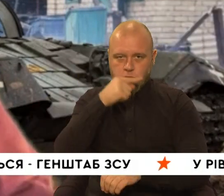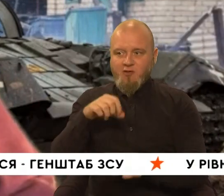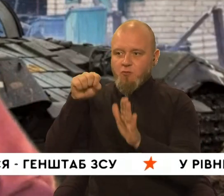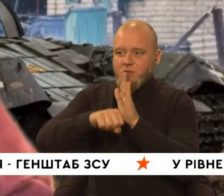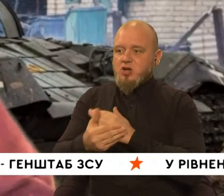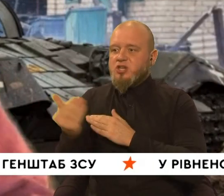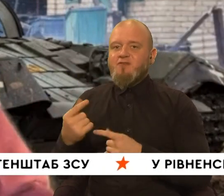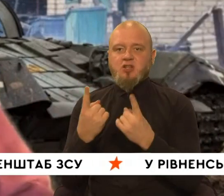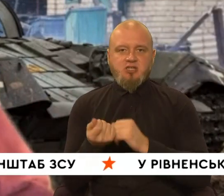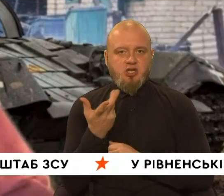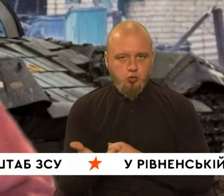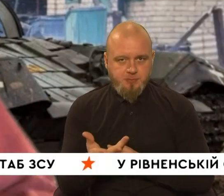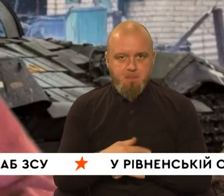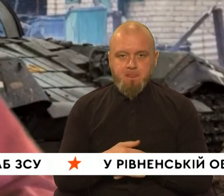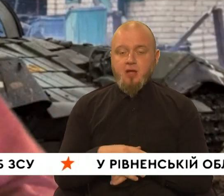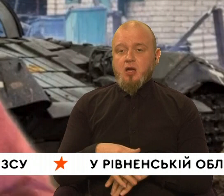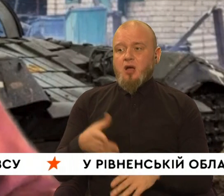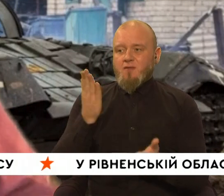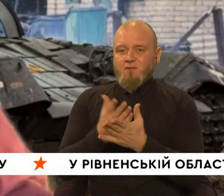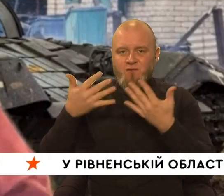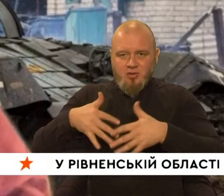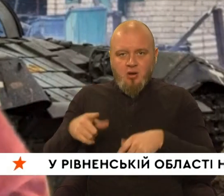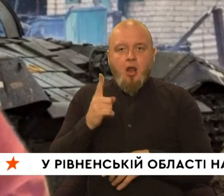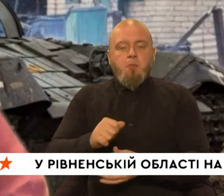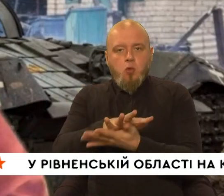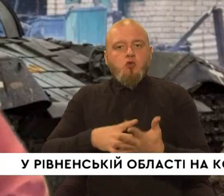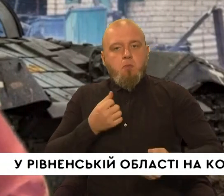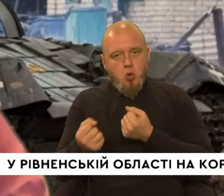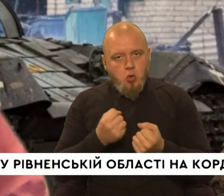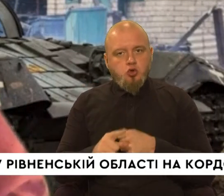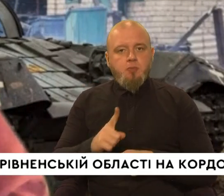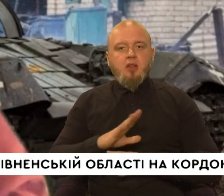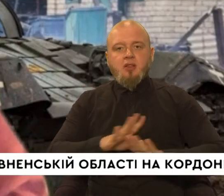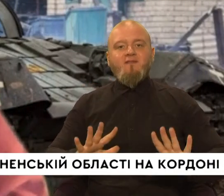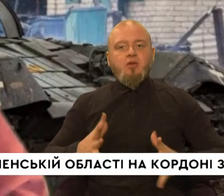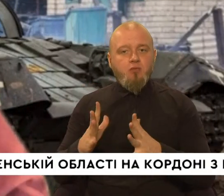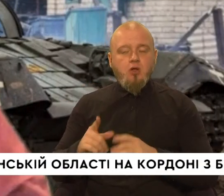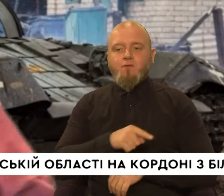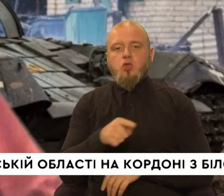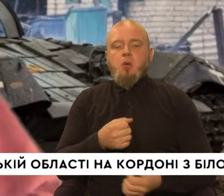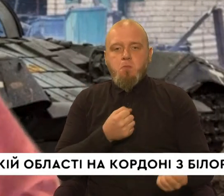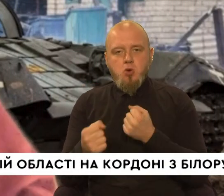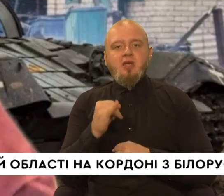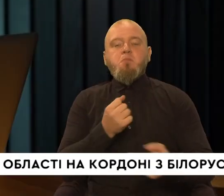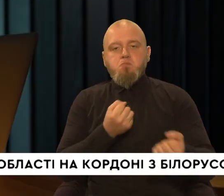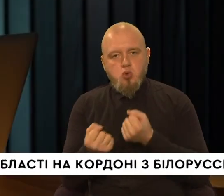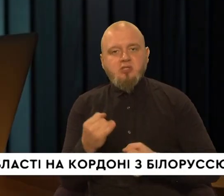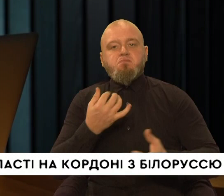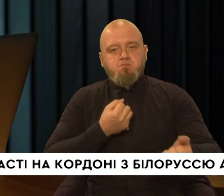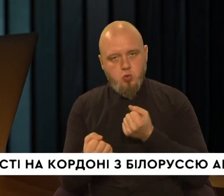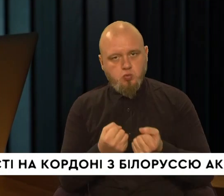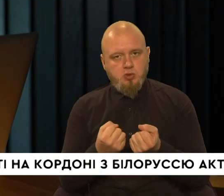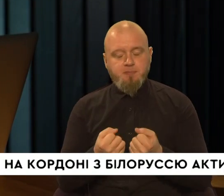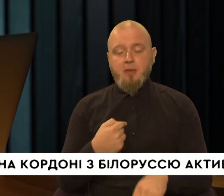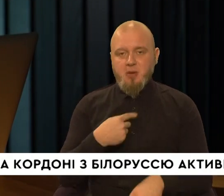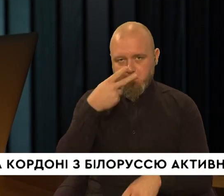їх у величезній кількості. Зазнають втрат, але продовжують боротися. Щоб не відбувалося, вони борються і борються і борються.